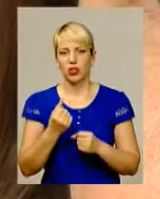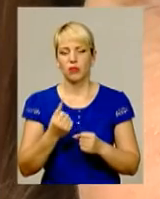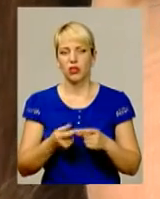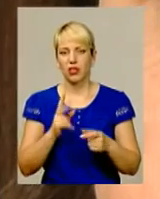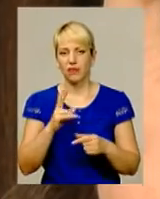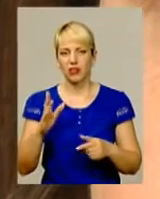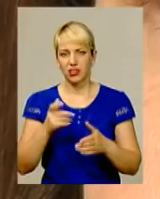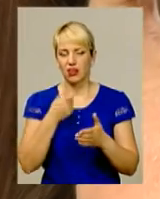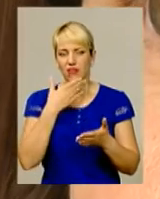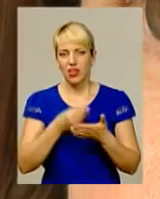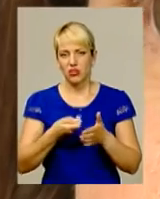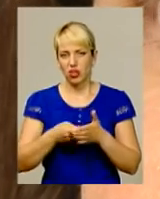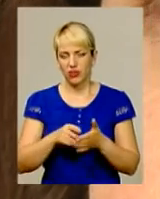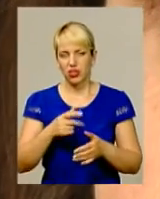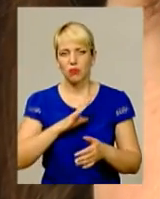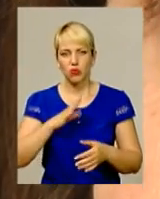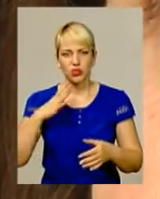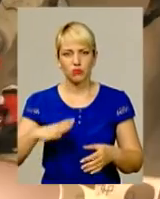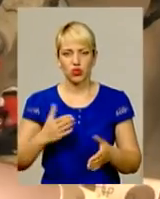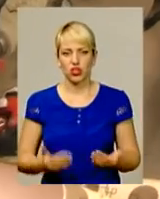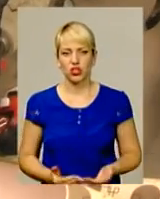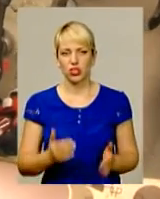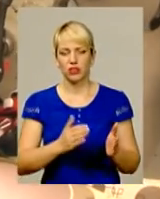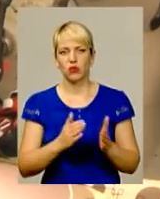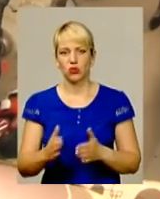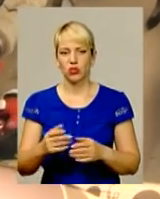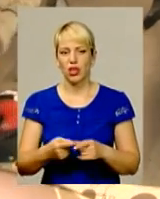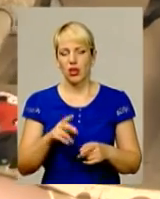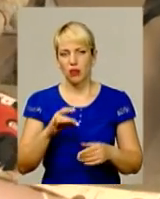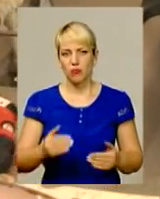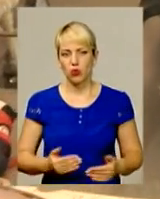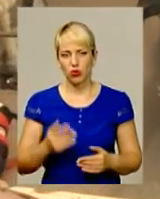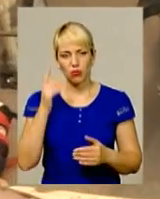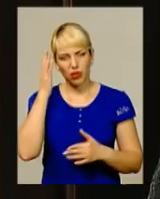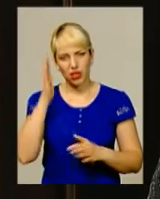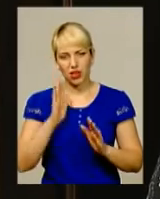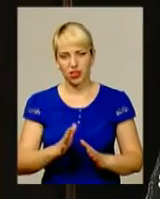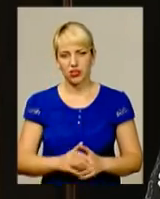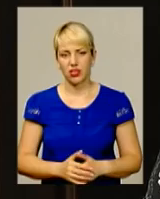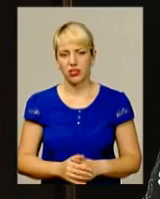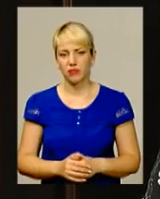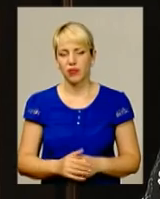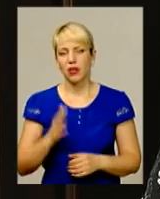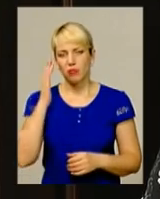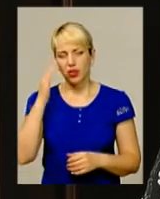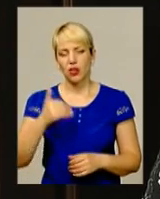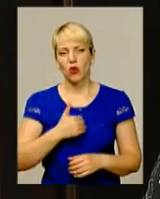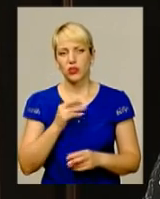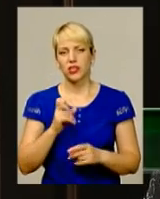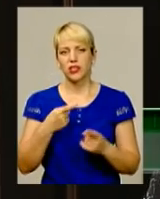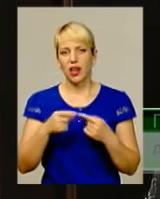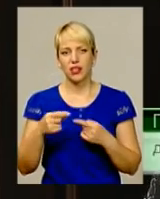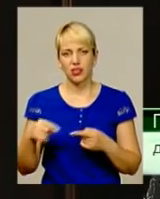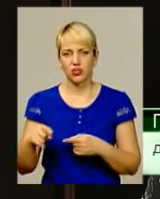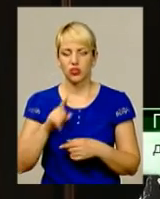квартири. До цього, згадує, довгий час змушені були жити у гуртожитку і про житло могли тільки мріяти. Мріяли, хотіли, як і